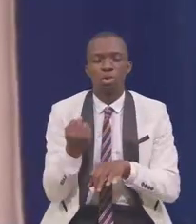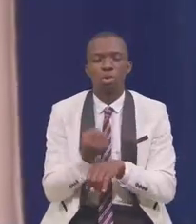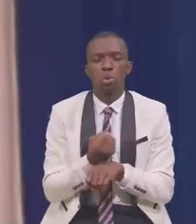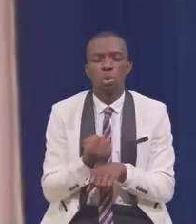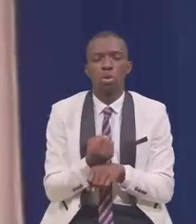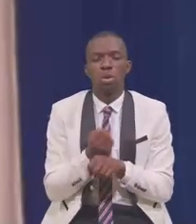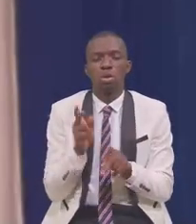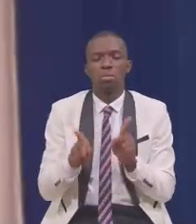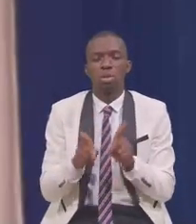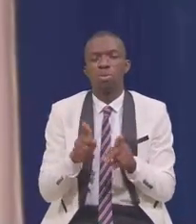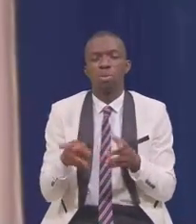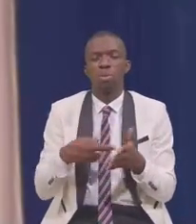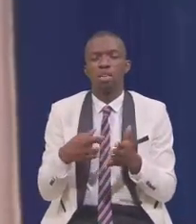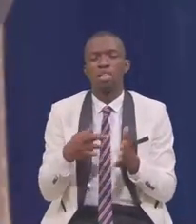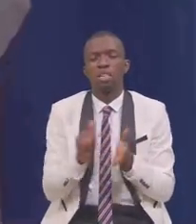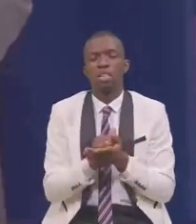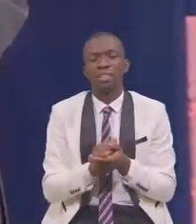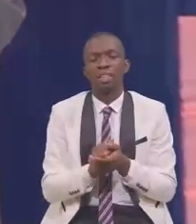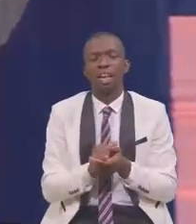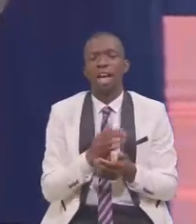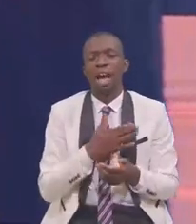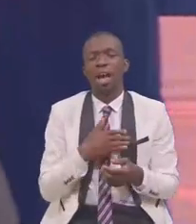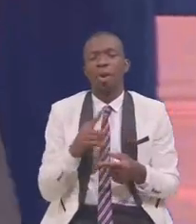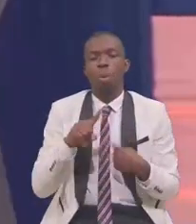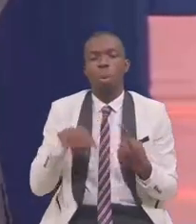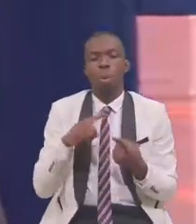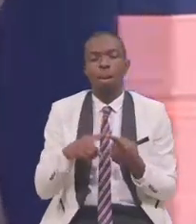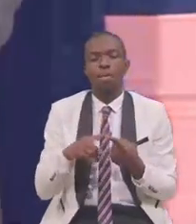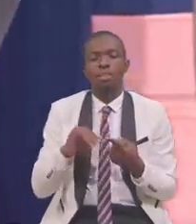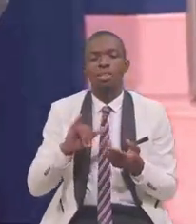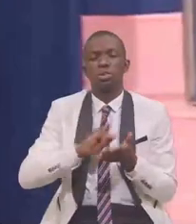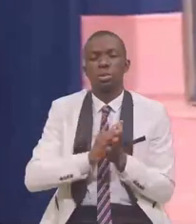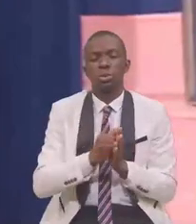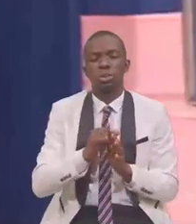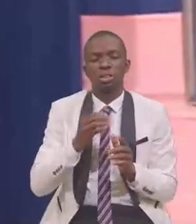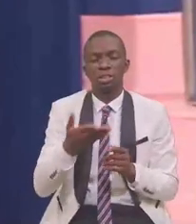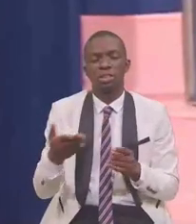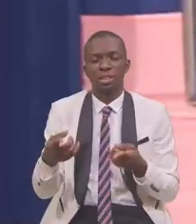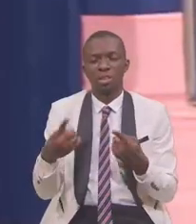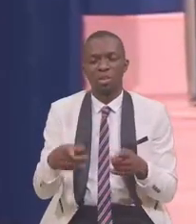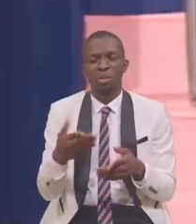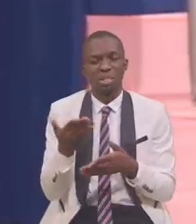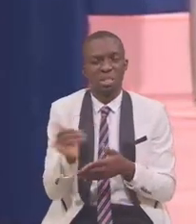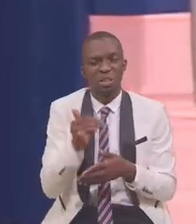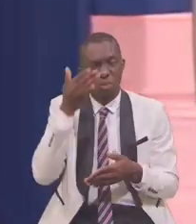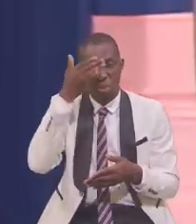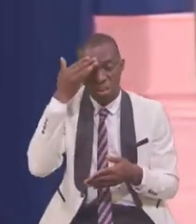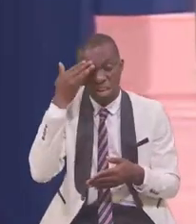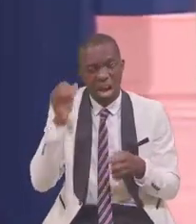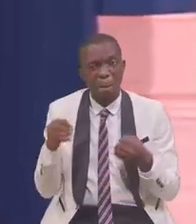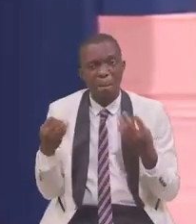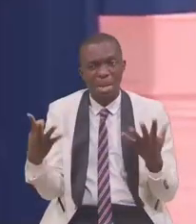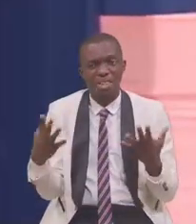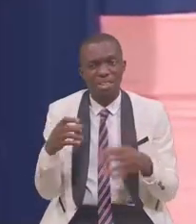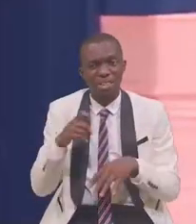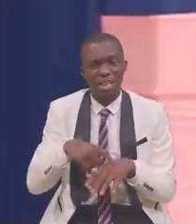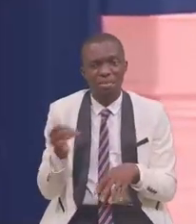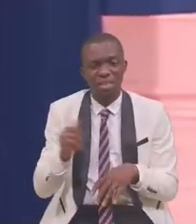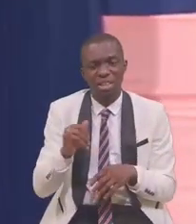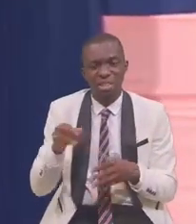situations se présentaient. Et il oubliait cela. Et combien de fois on entend quelque chose et puis